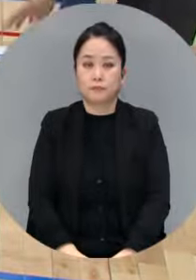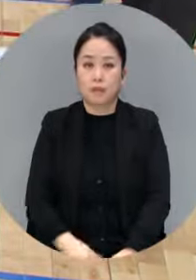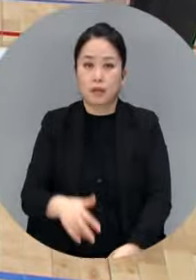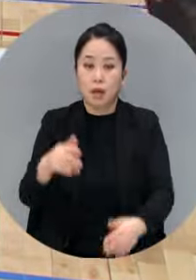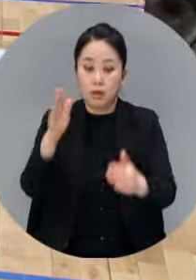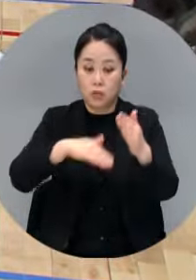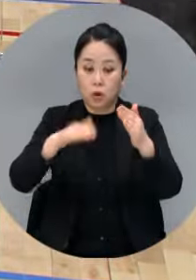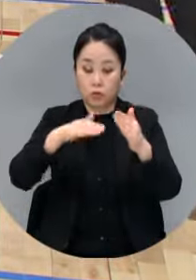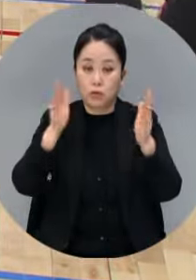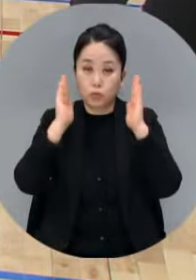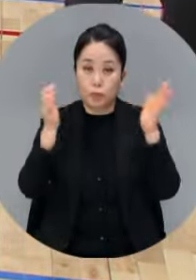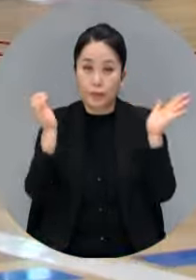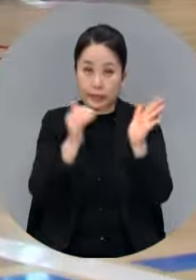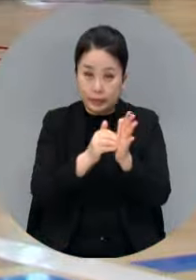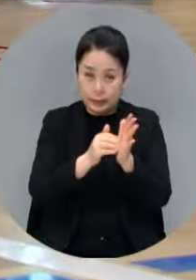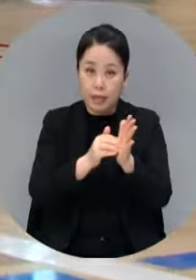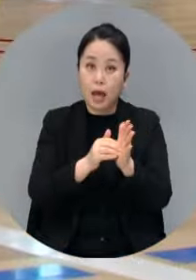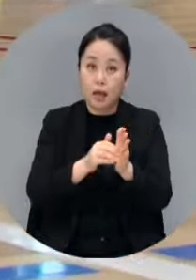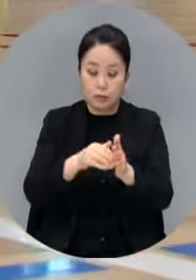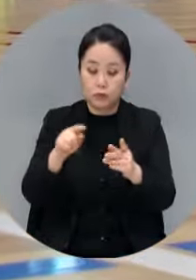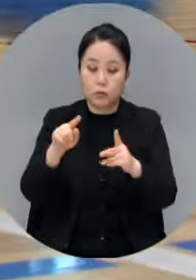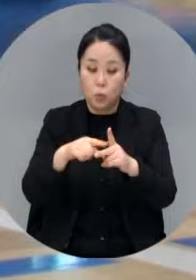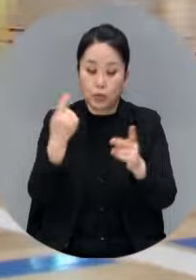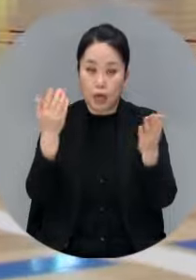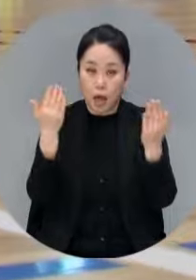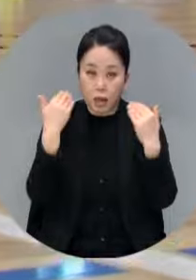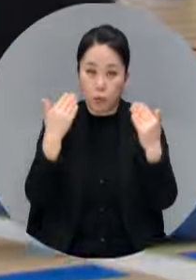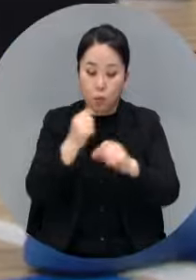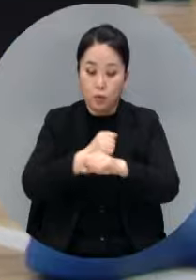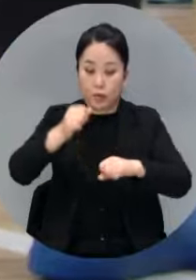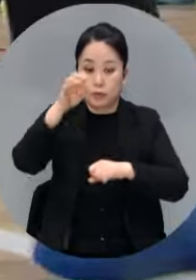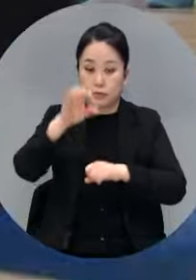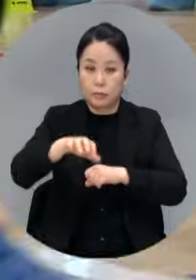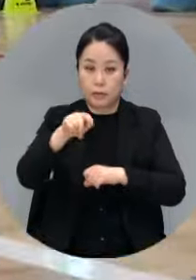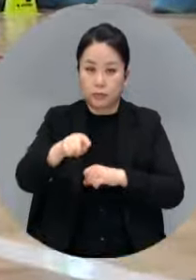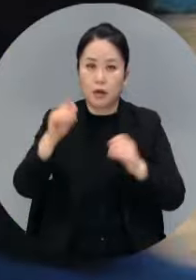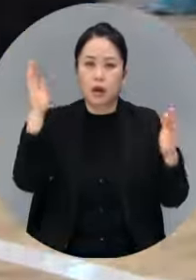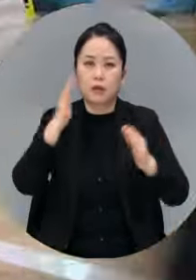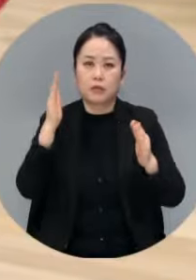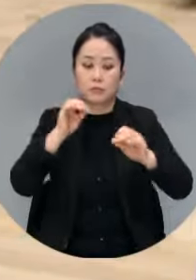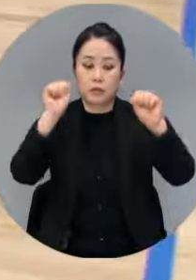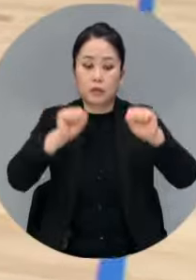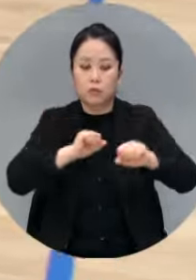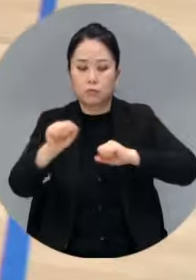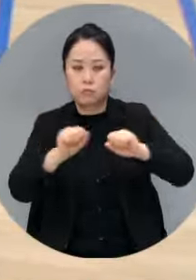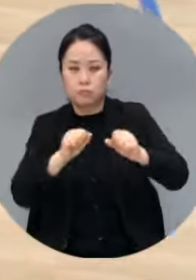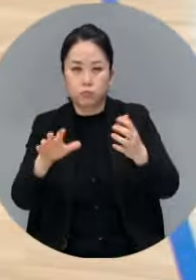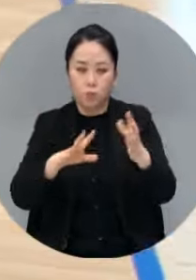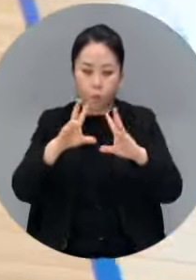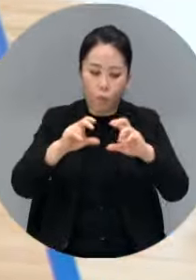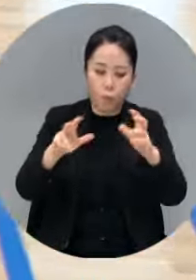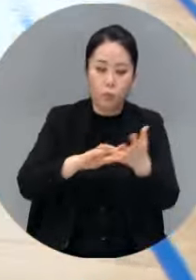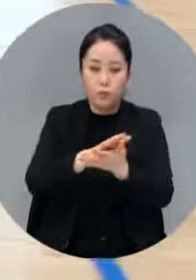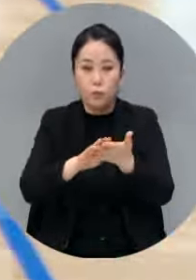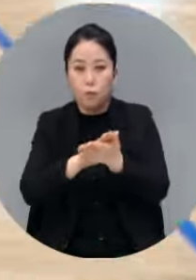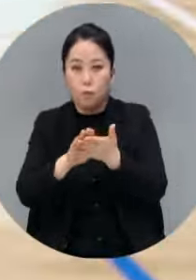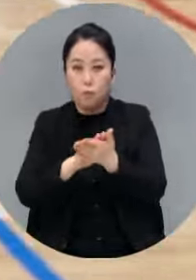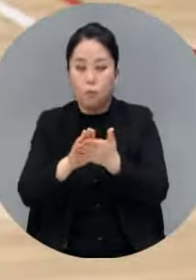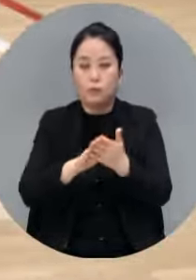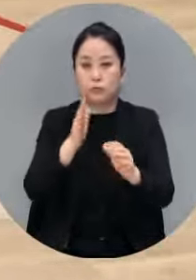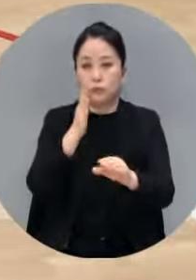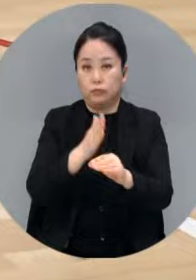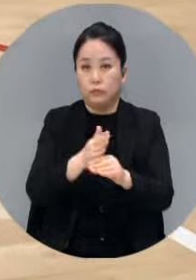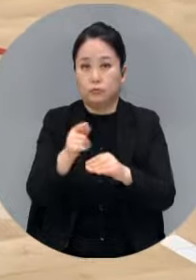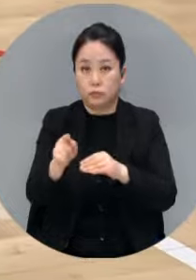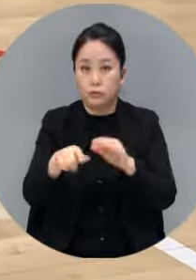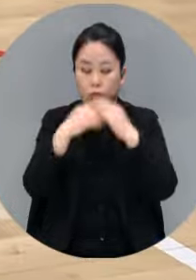정규 수업이 끝난 초등학교 강당에서 학생들의 체육활동 공놀이가 한창입니다. 부산교육청이 전국에서 가장 먼저